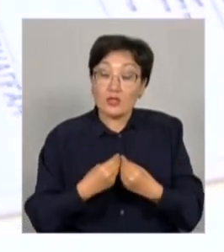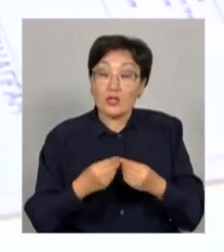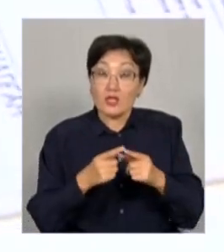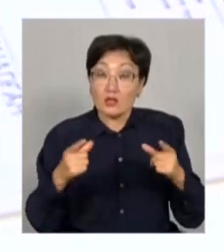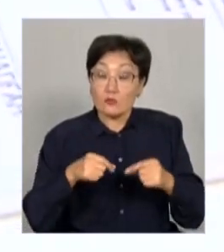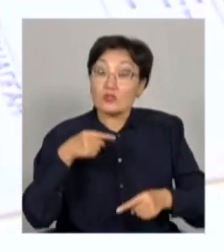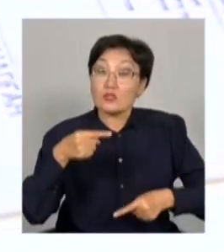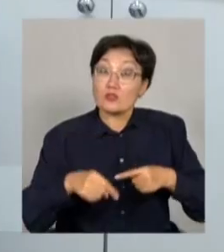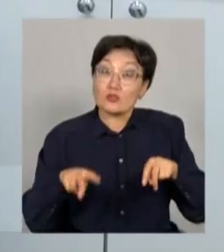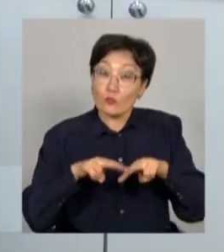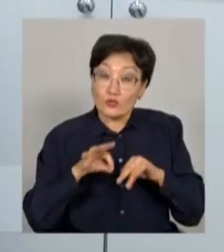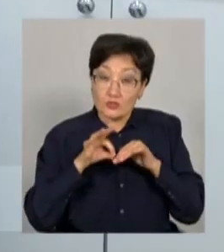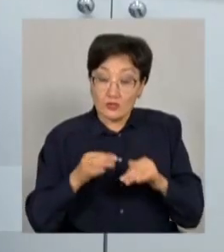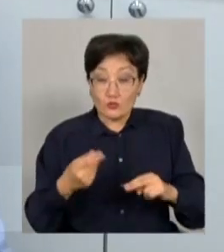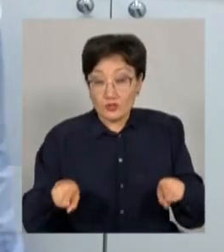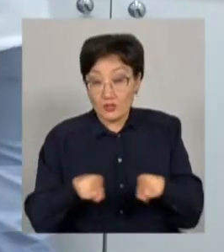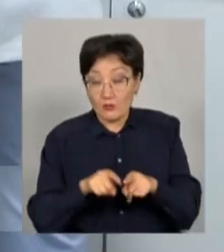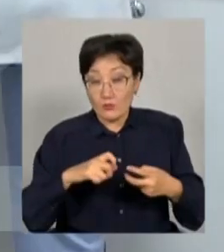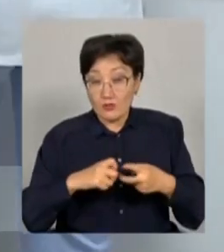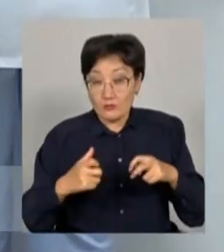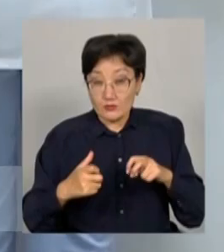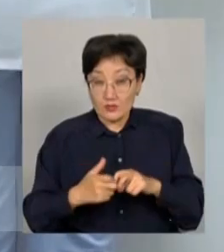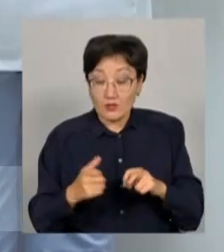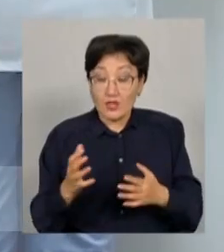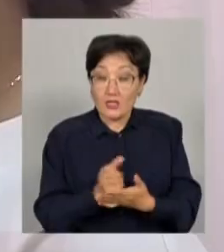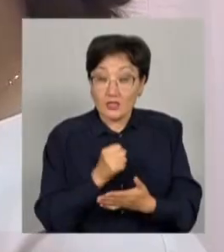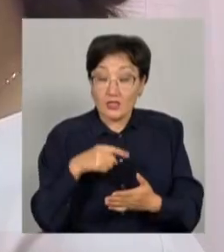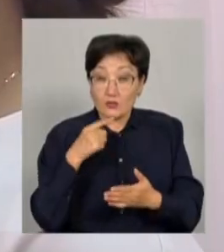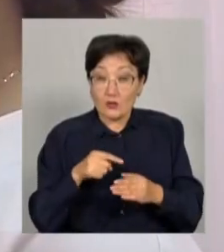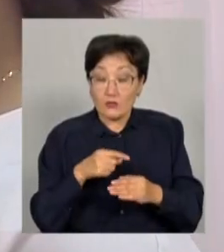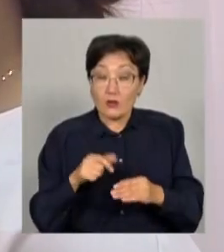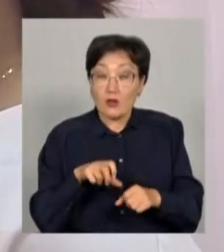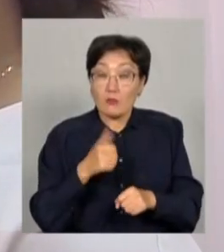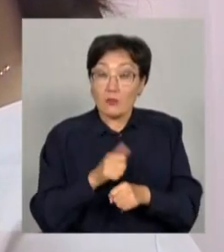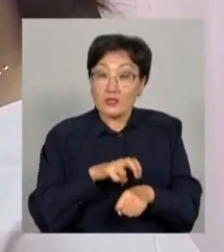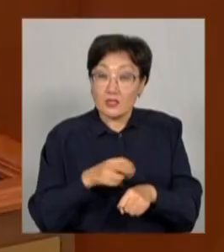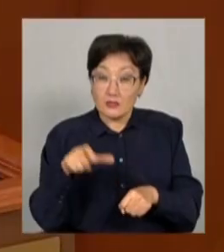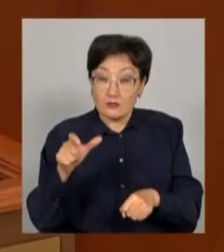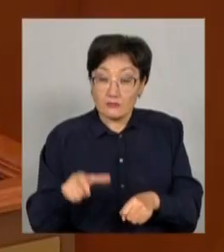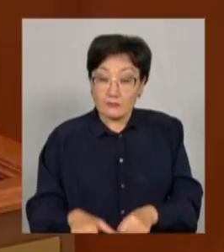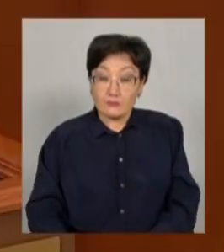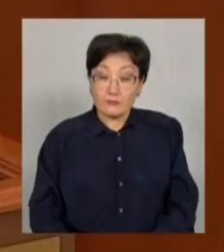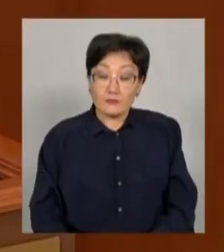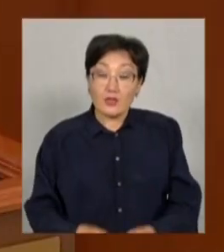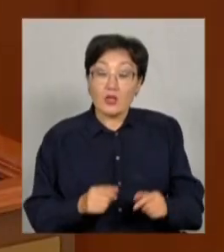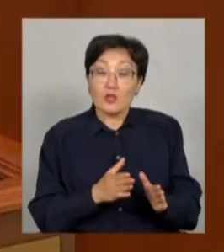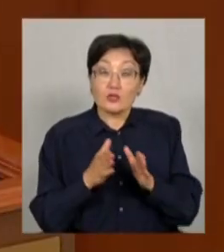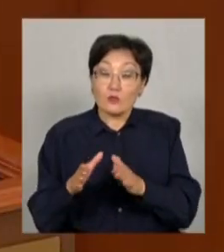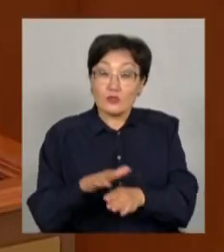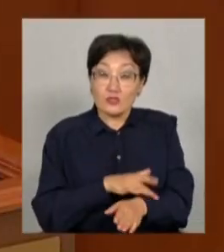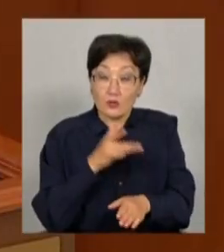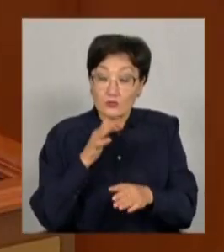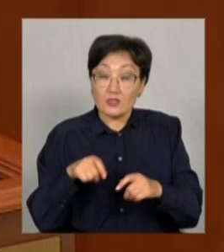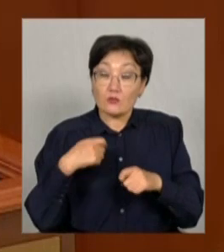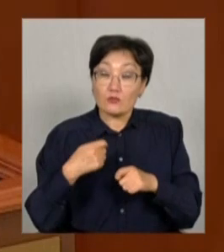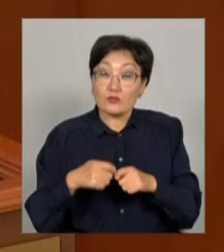картасы арқылы сараптама жүргізіп, осындай олқылықтарды анықтадық, деді бас дәрігер. Жүйені ұзақ мерзімді